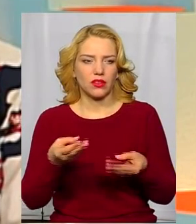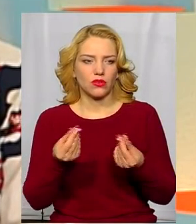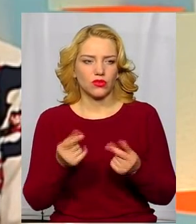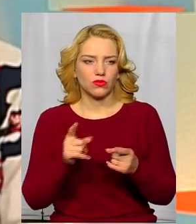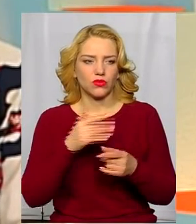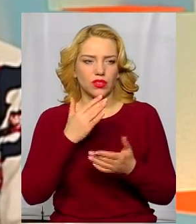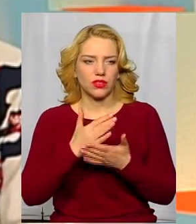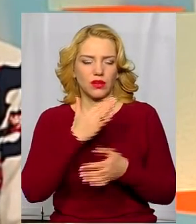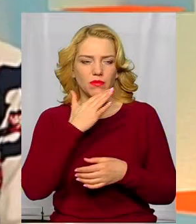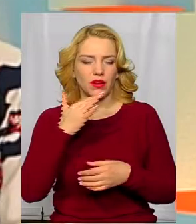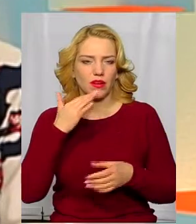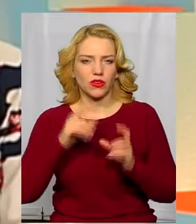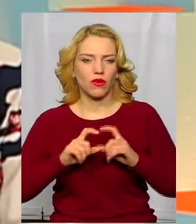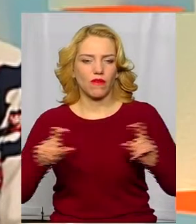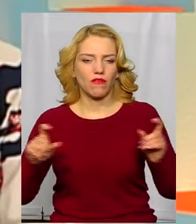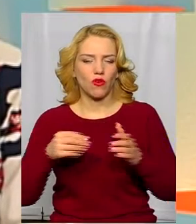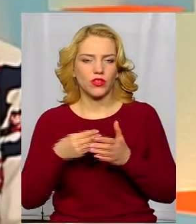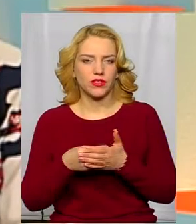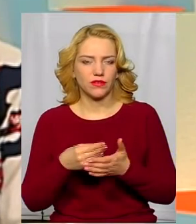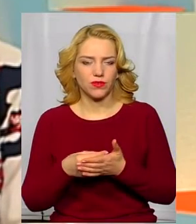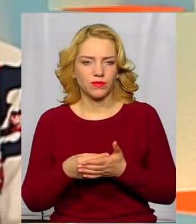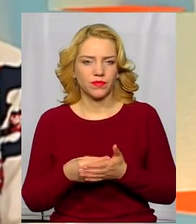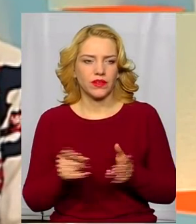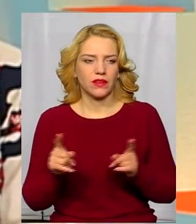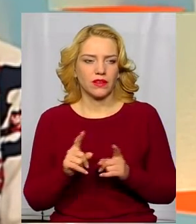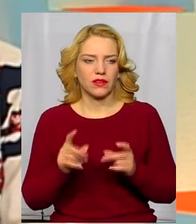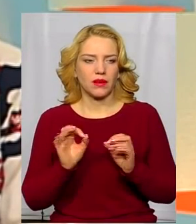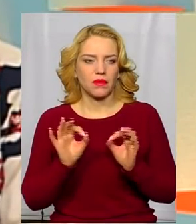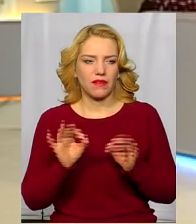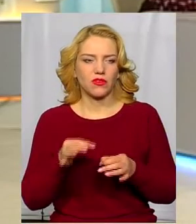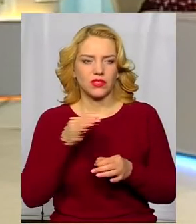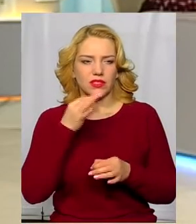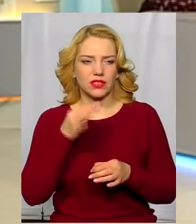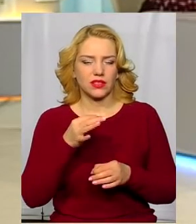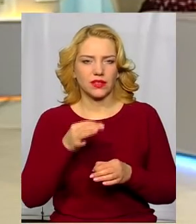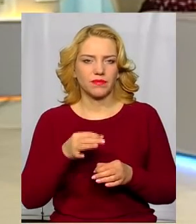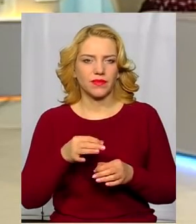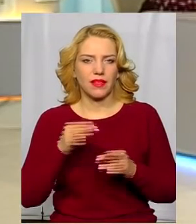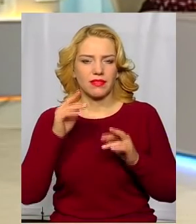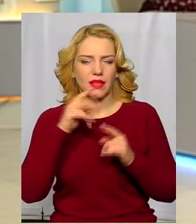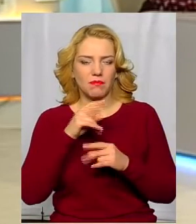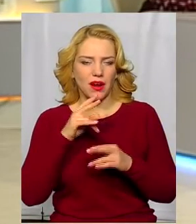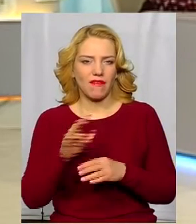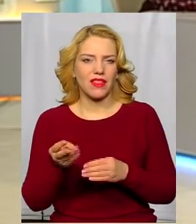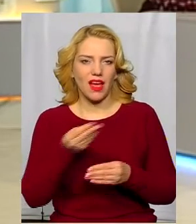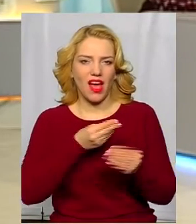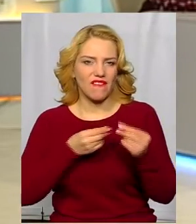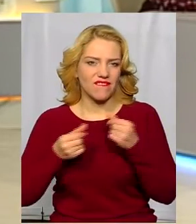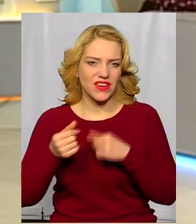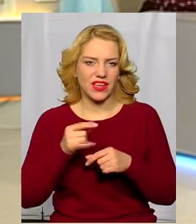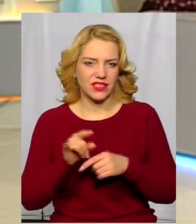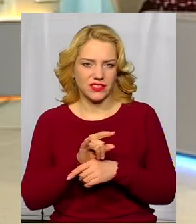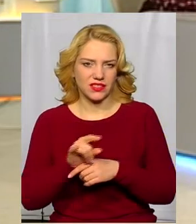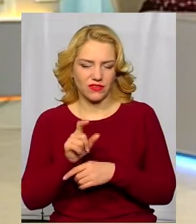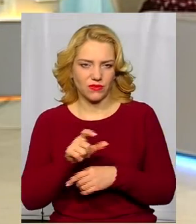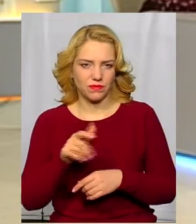дуже багато всяких фондів, всяких, як правильно сказати, неправди. Коли люди бояться аферисти довіритись. З'явилися в